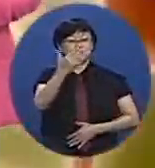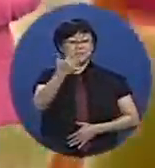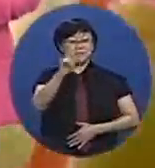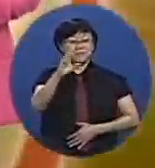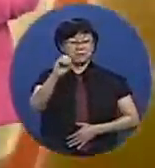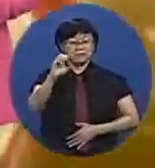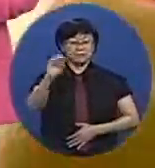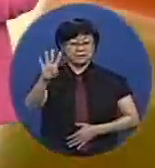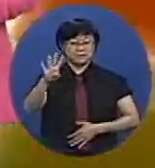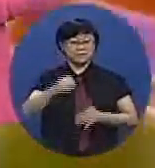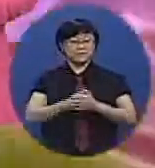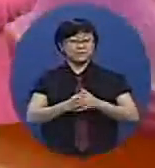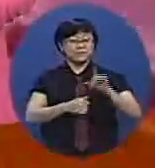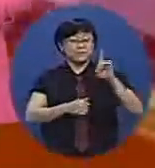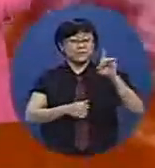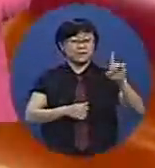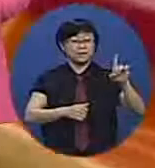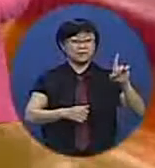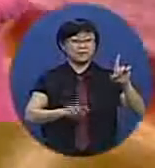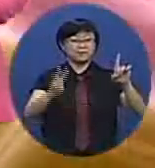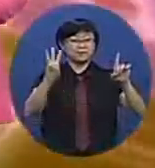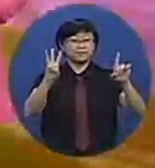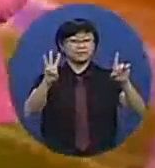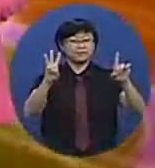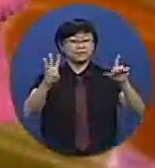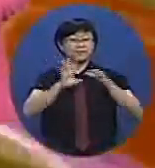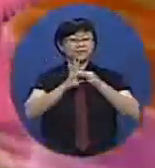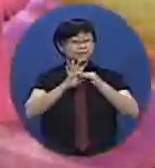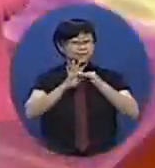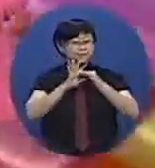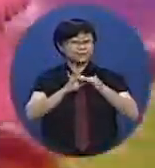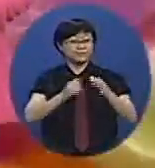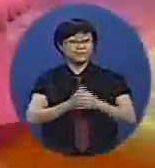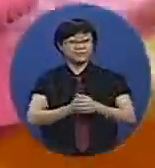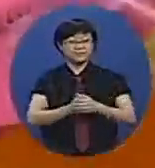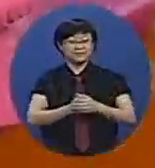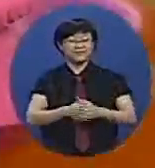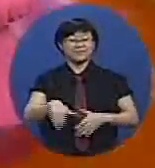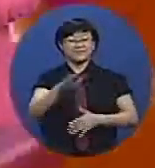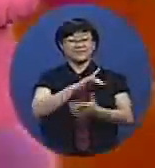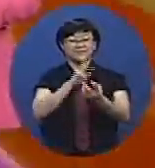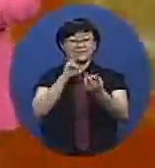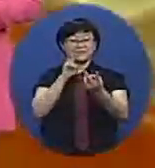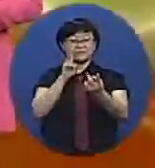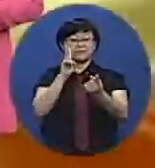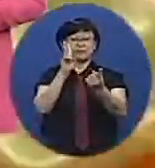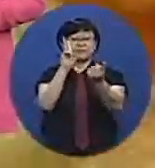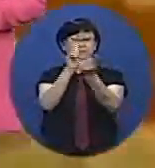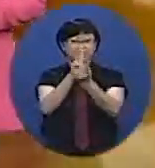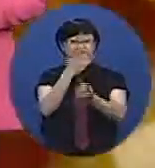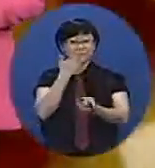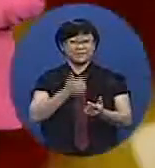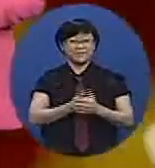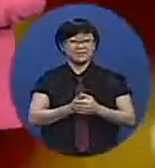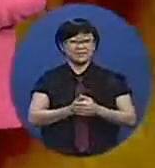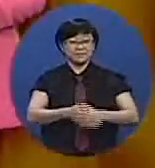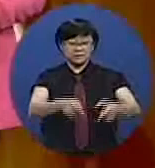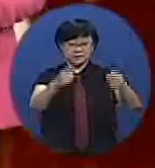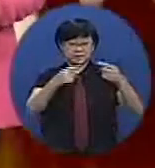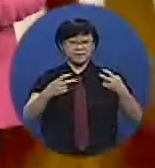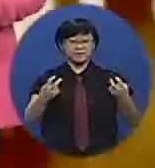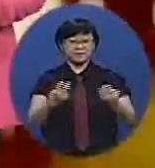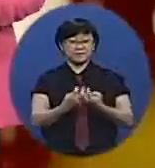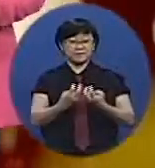060-608-1004번 누르시고 1번이나 3번을 누르시면은 저희를 네. 만나실 수가 있습니다. 참여